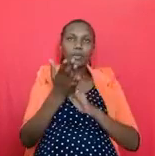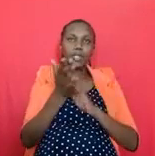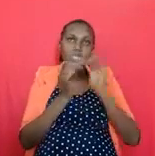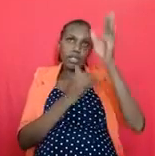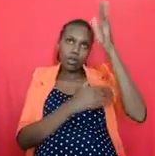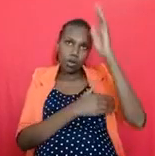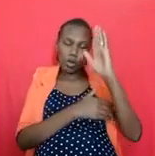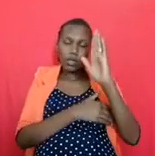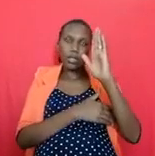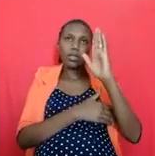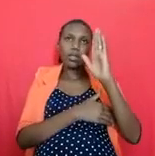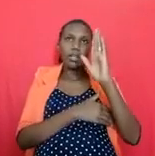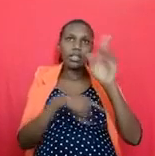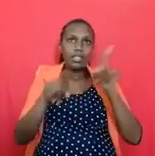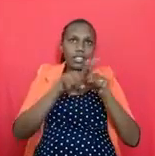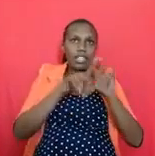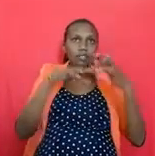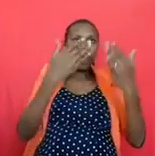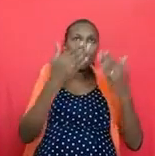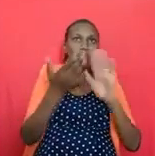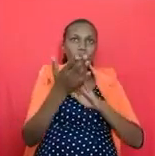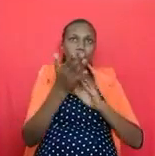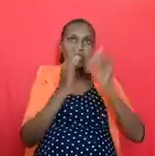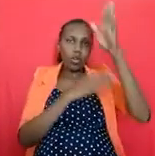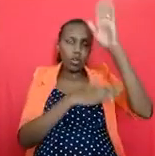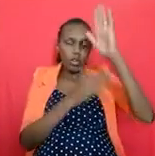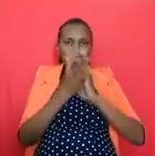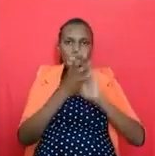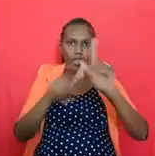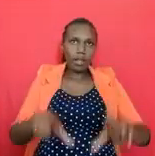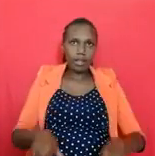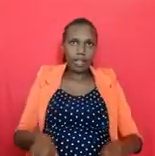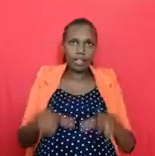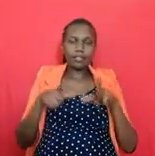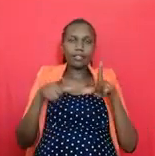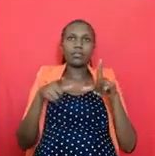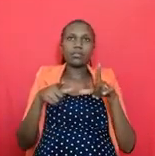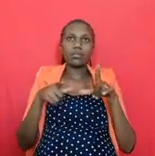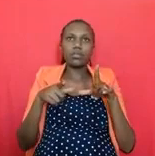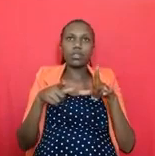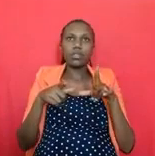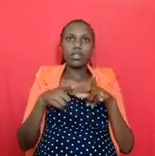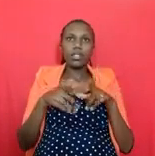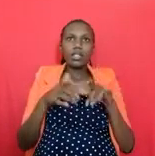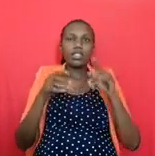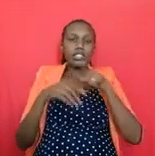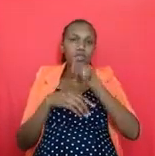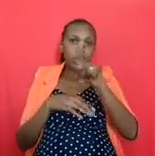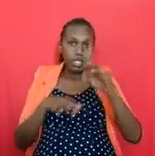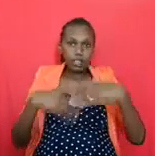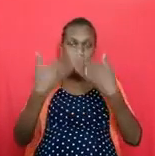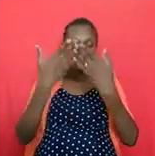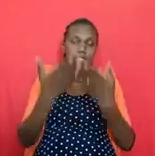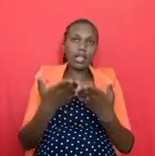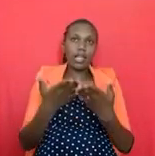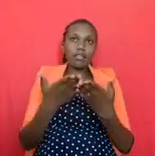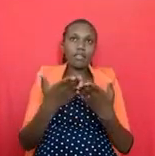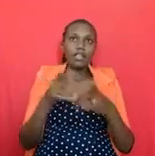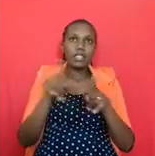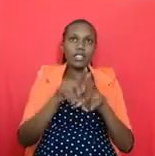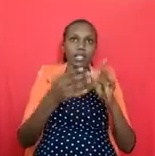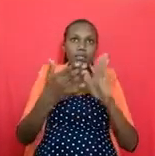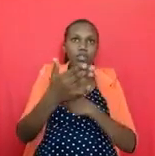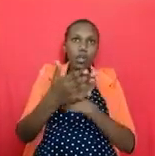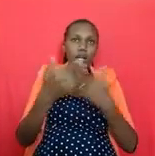ngai na uria waguo ni guthathaiya ngai na muikarire waku ni kwineana ta muini wa